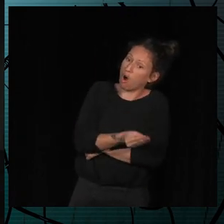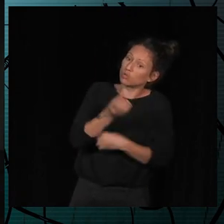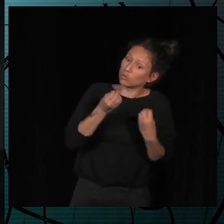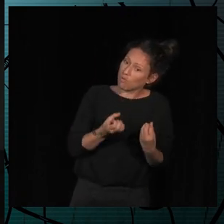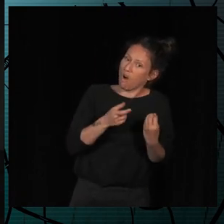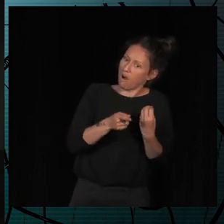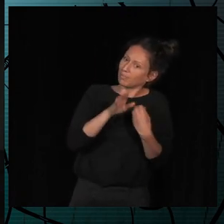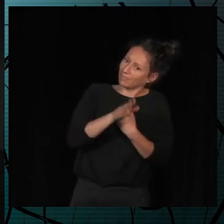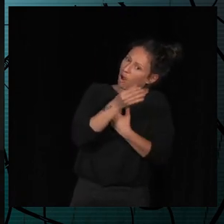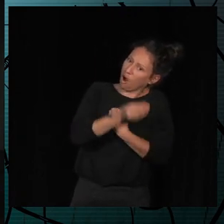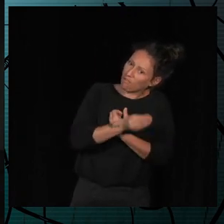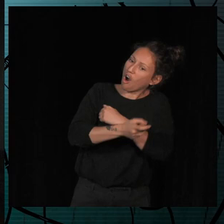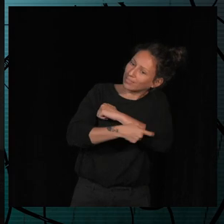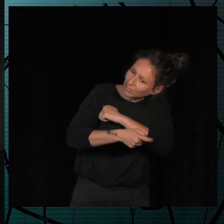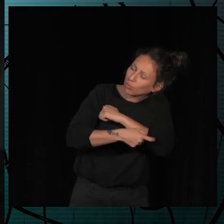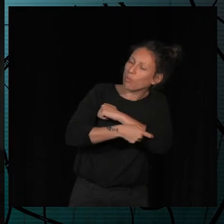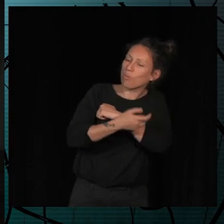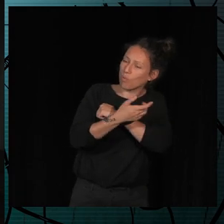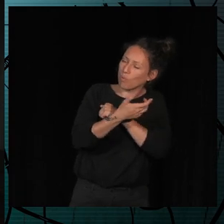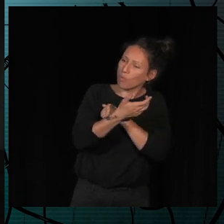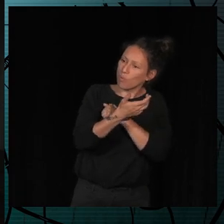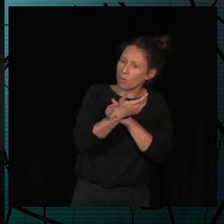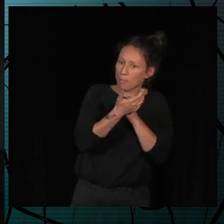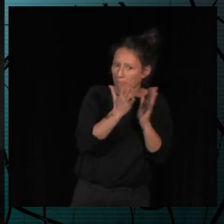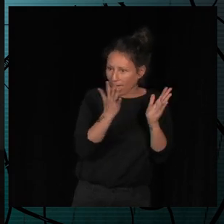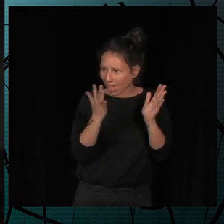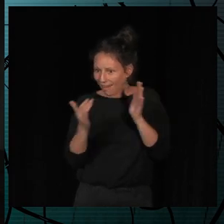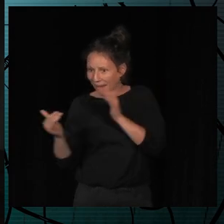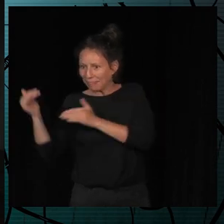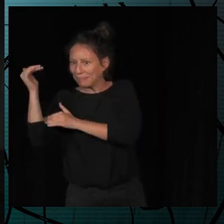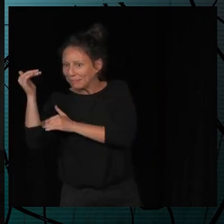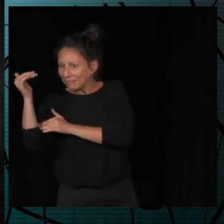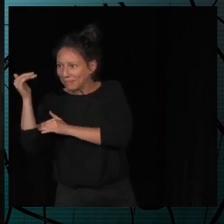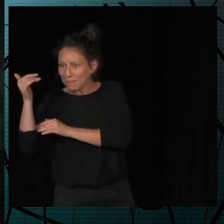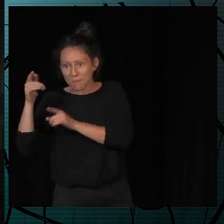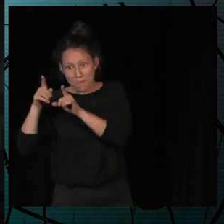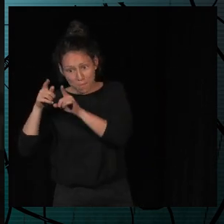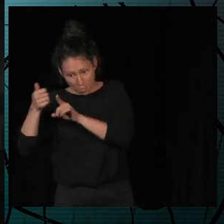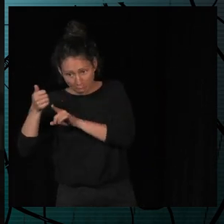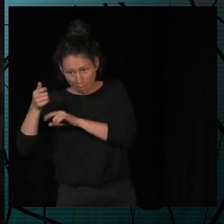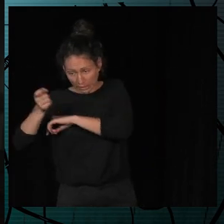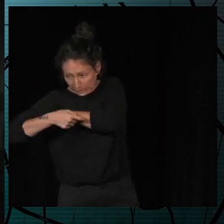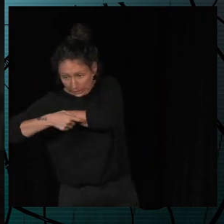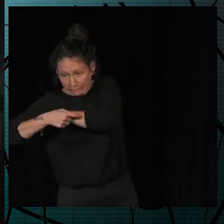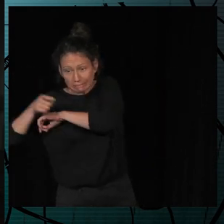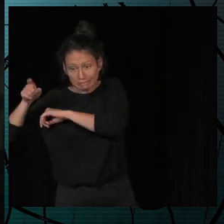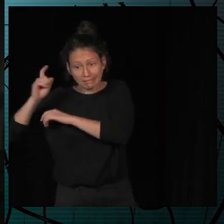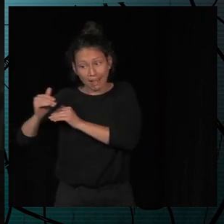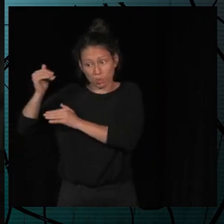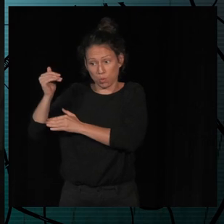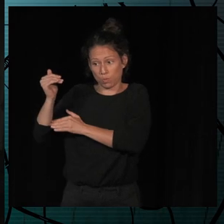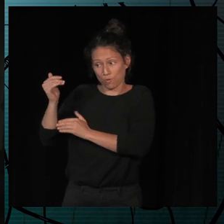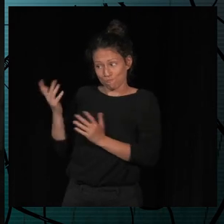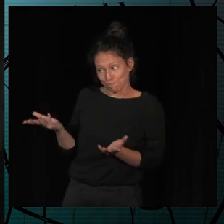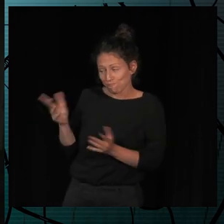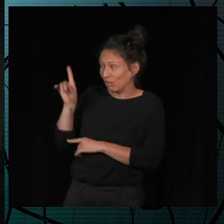l'addiction chez les enfants euh mais euh quit des adultes qui seraient addictes au jeu euh